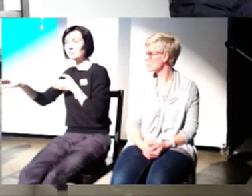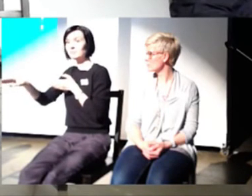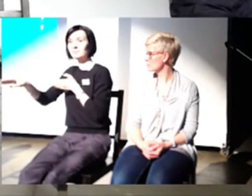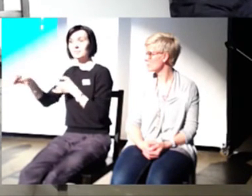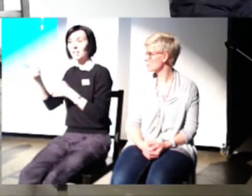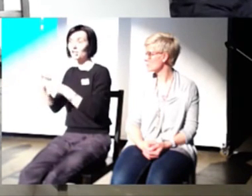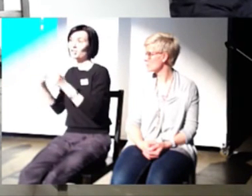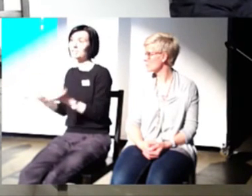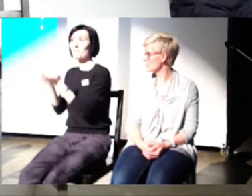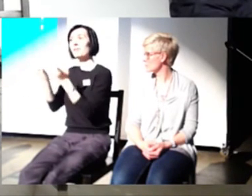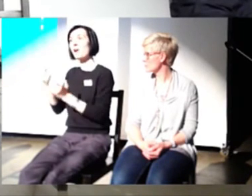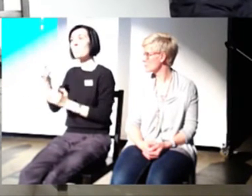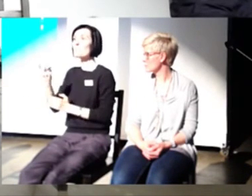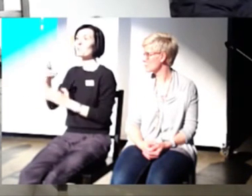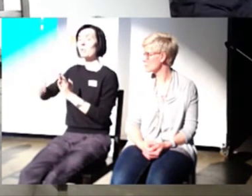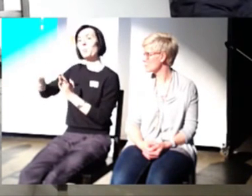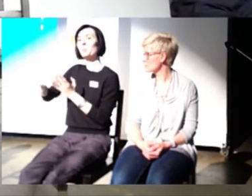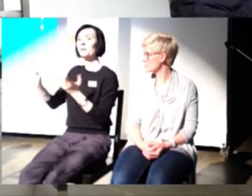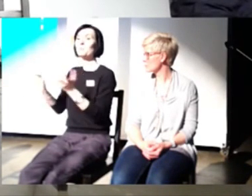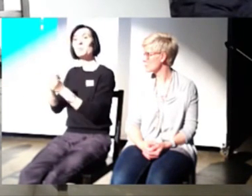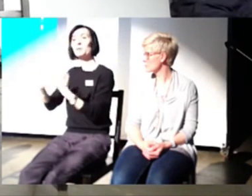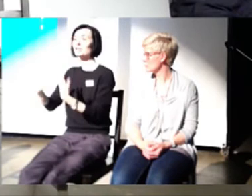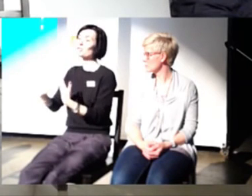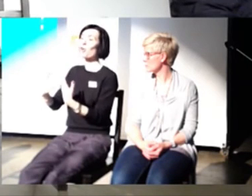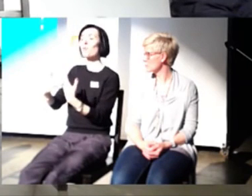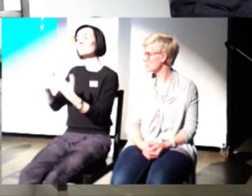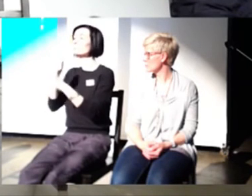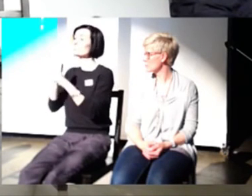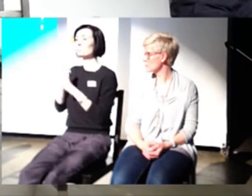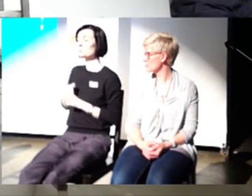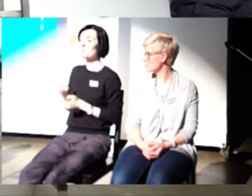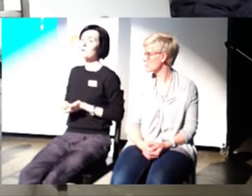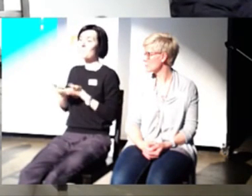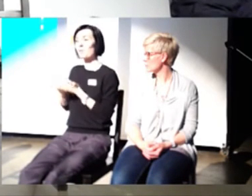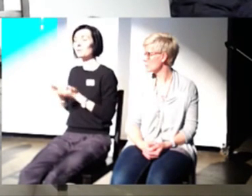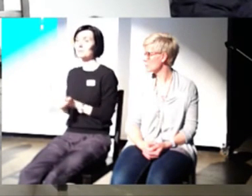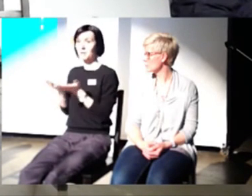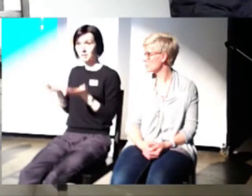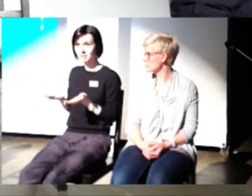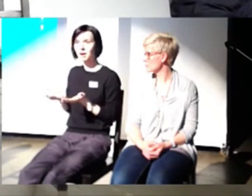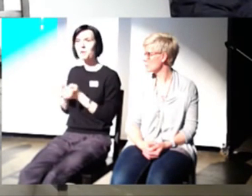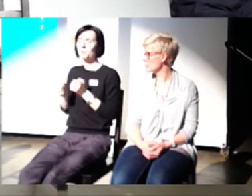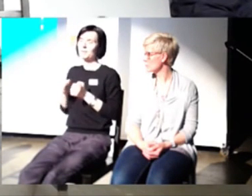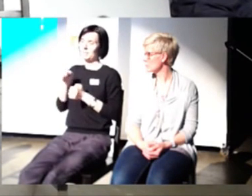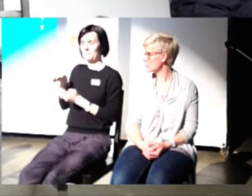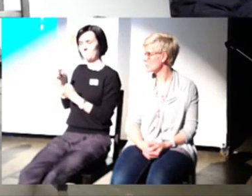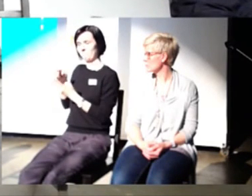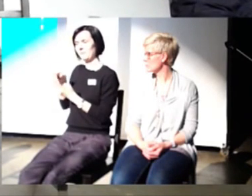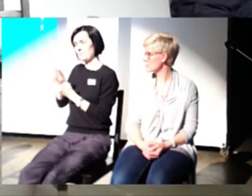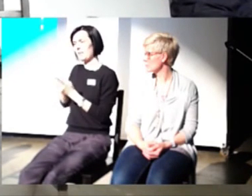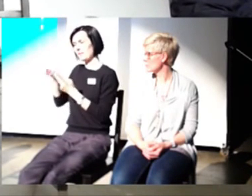perustuu vapaaehtoisuuteen ja siihen, että se ei toisen flowta häiritse, niin residenssit voisi miettiä semmoisia keinoja, millä